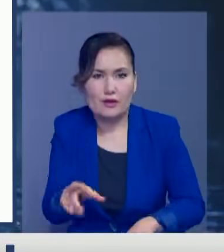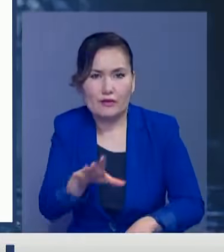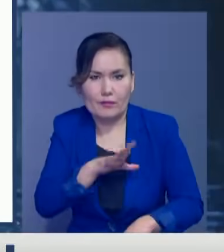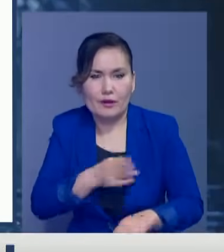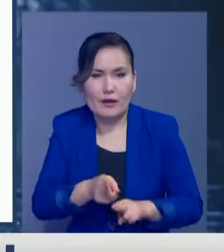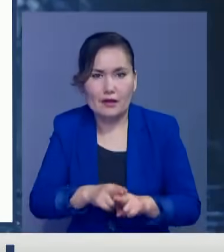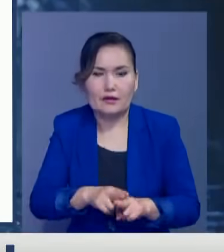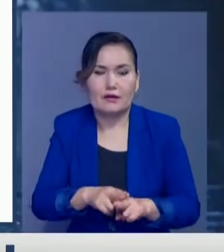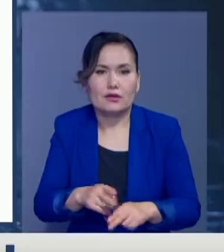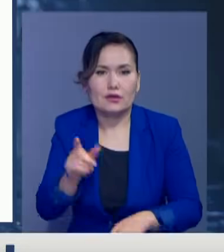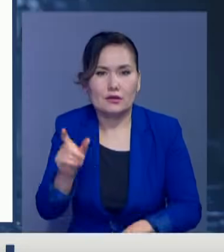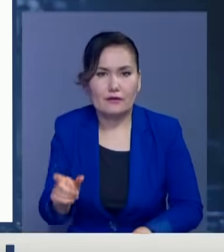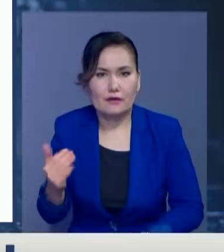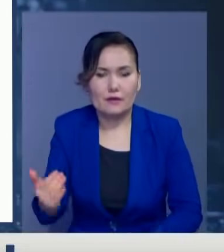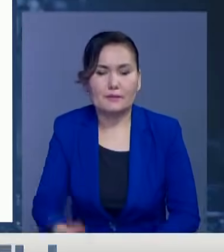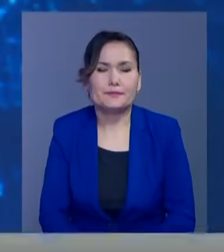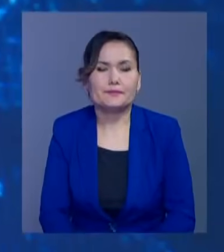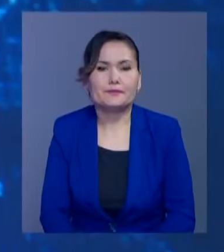жеделхатта.